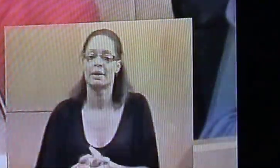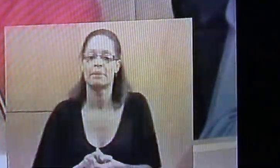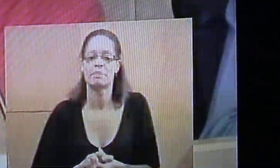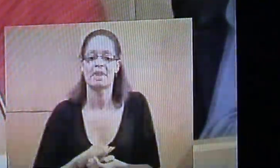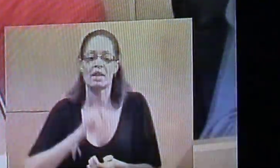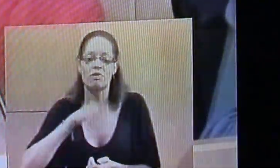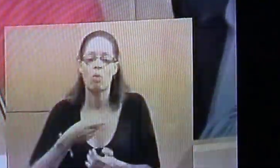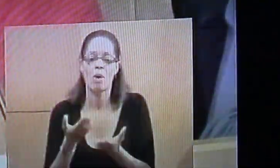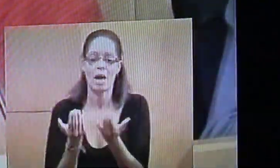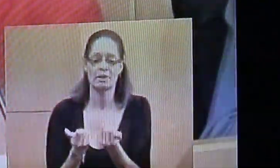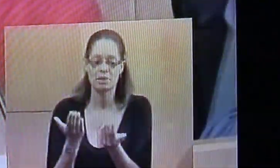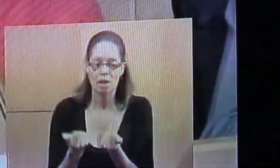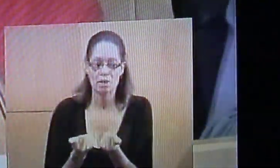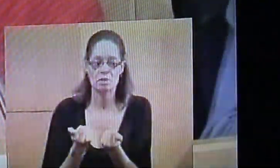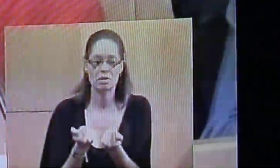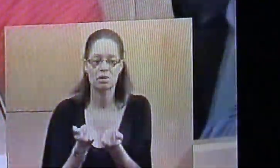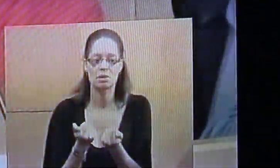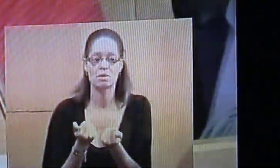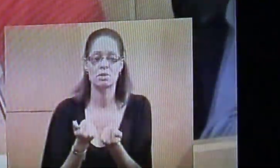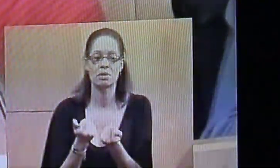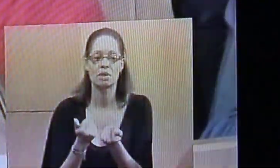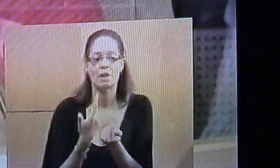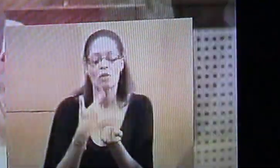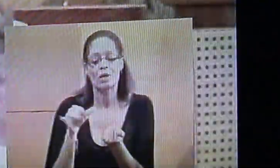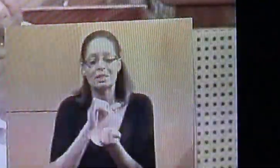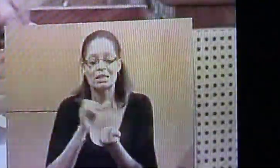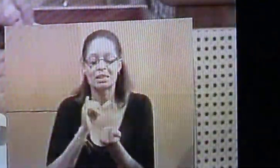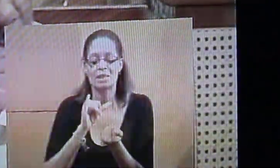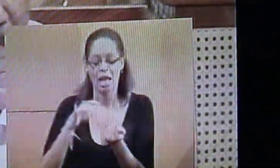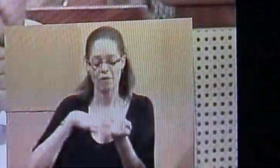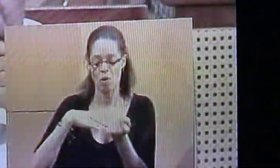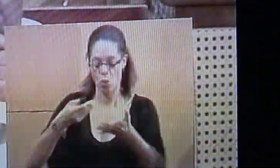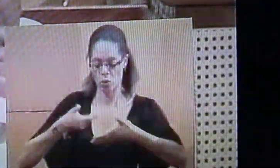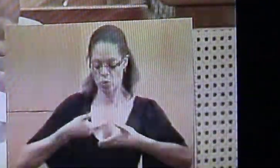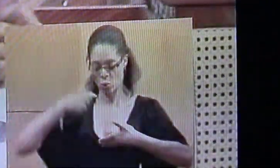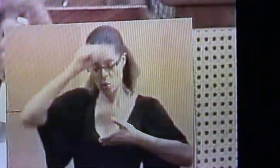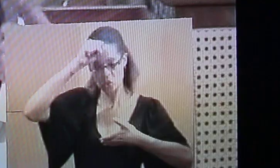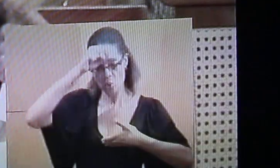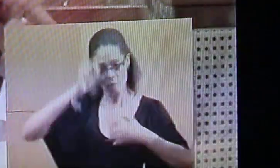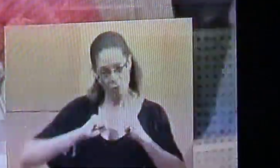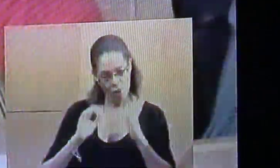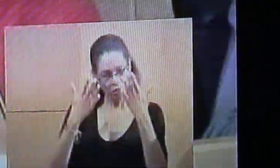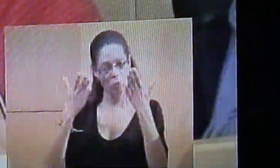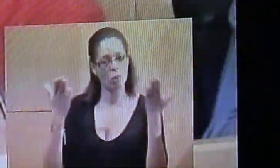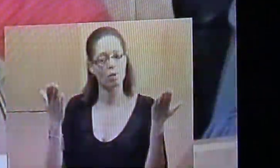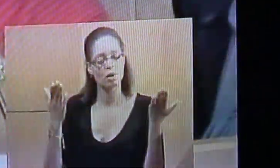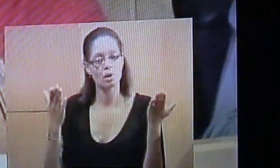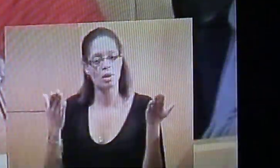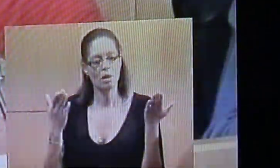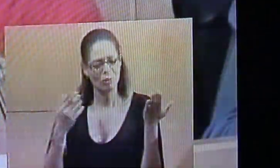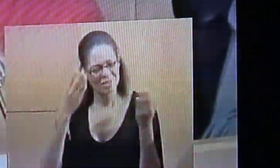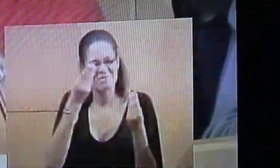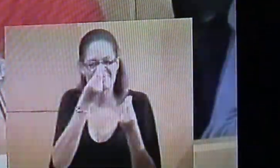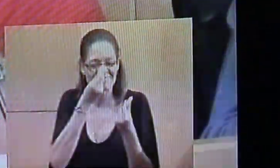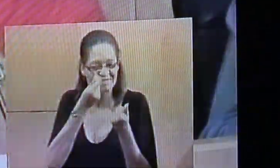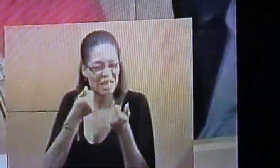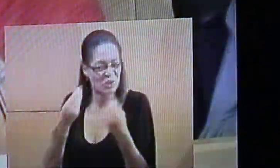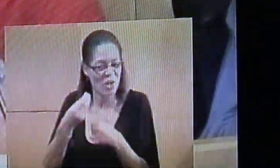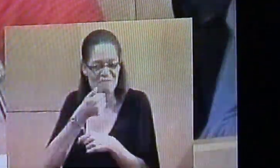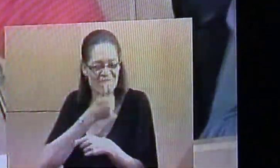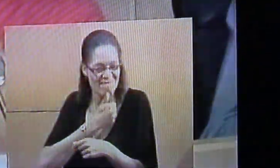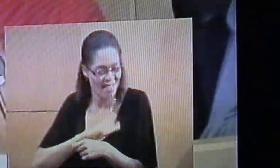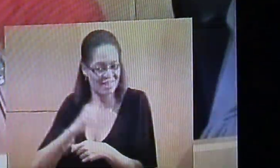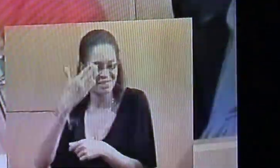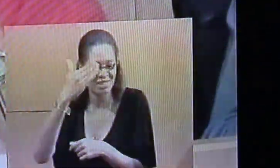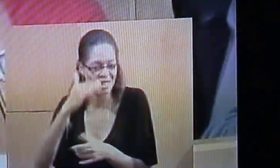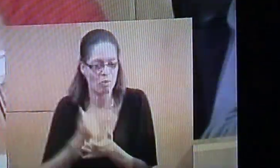il faut attendre à ce que ceux qui reçoivent les leçons puissent réagir. Je sens que ça fait mal. Je le